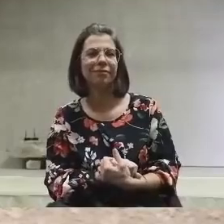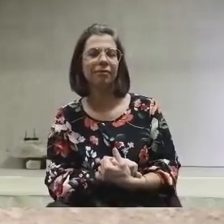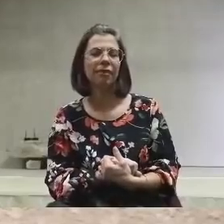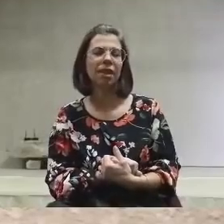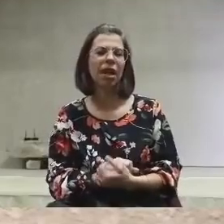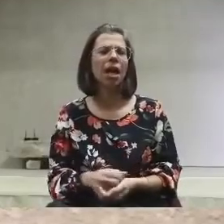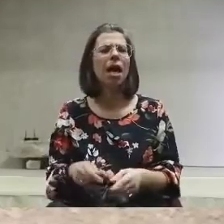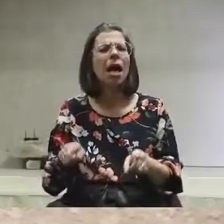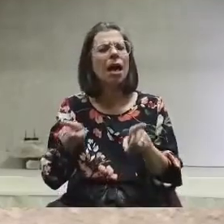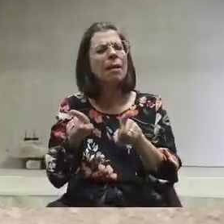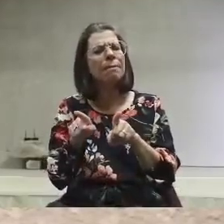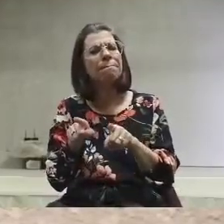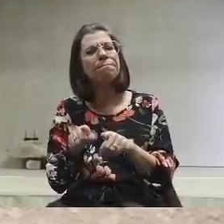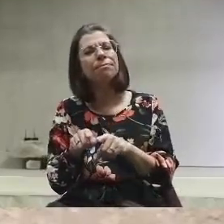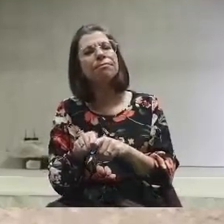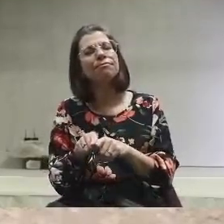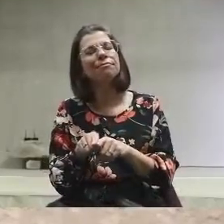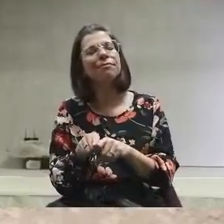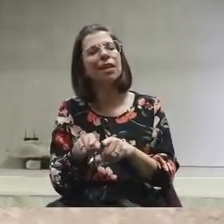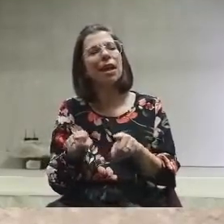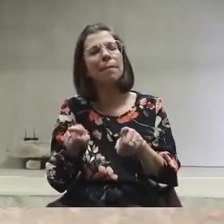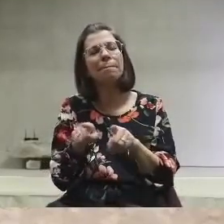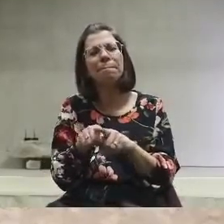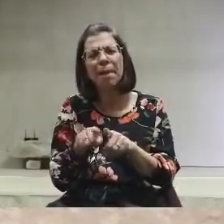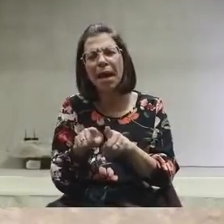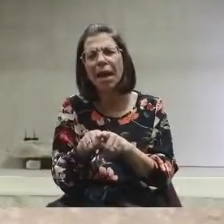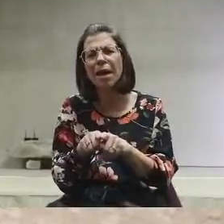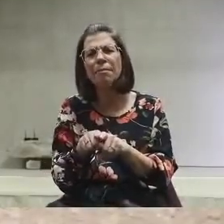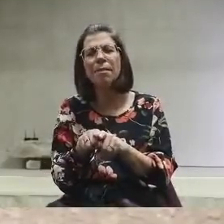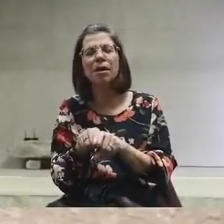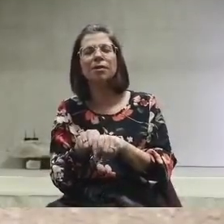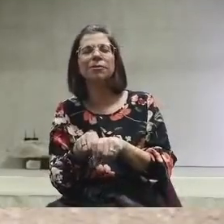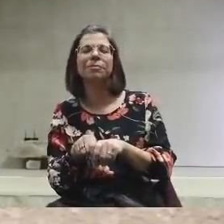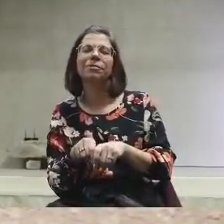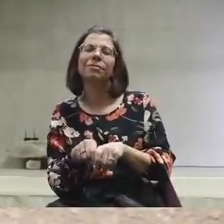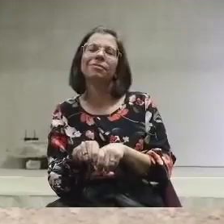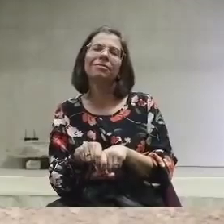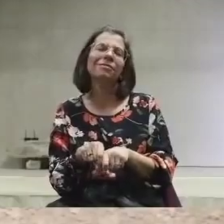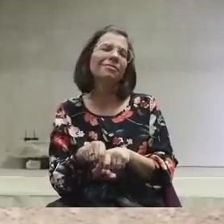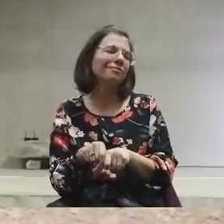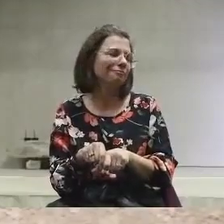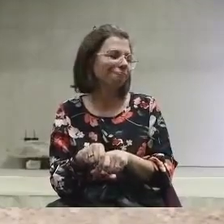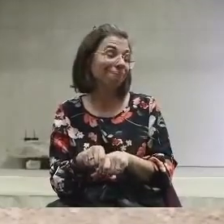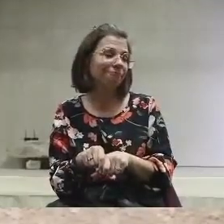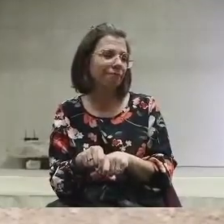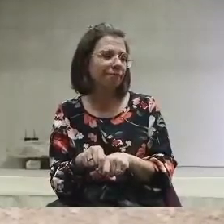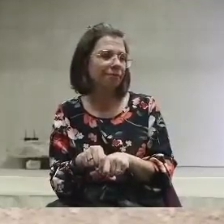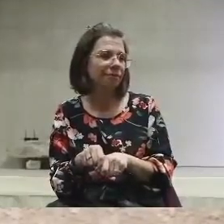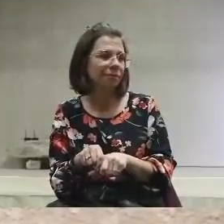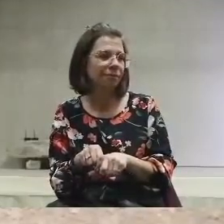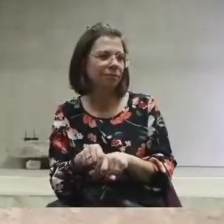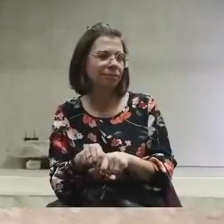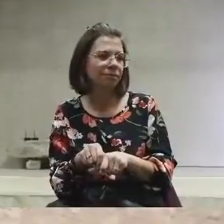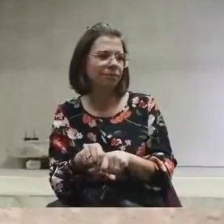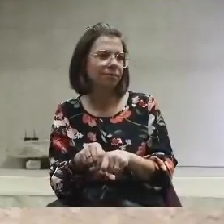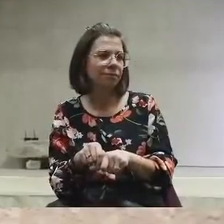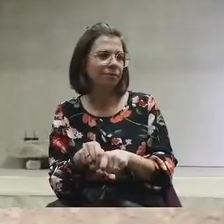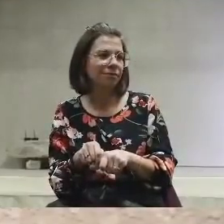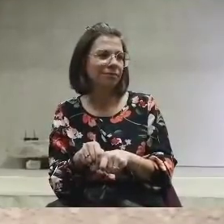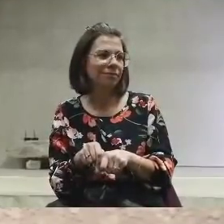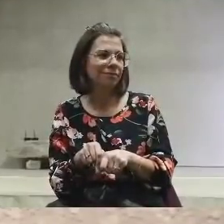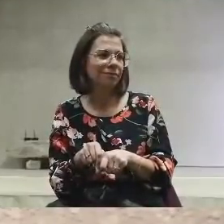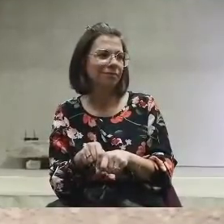perfus sur l'enfant, enfin c'était du jamais vu. Les médecins là-bas, ils se disent mais qu'est-ce que c'est que cet enfant qui